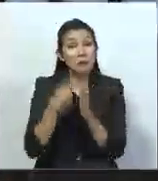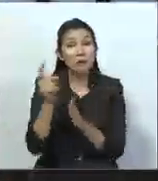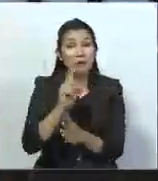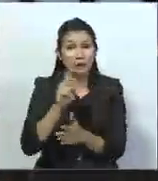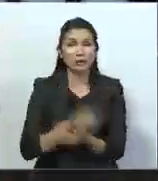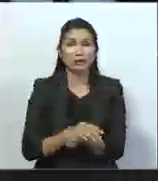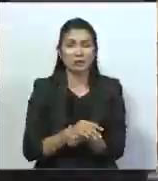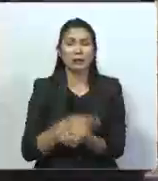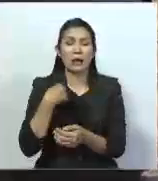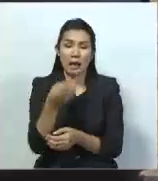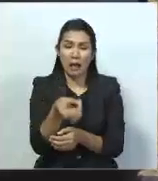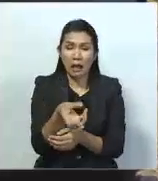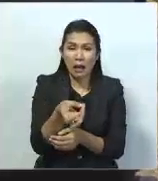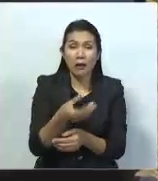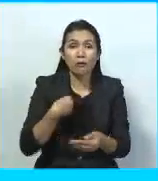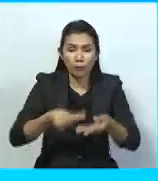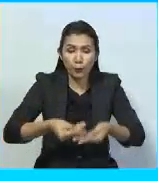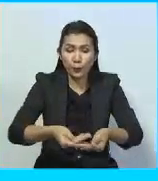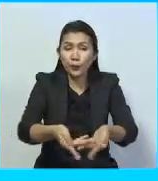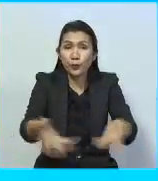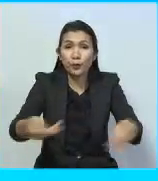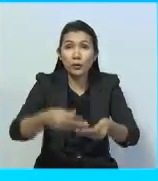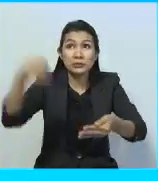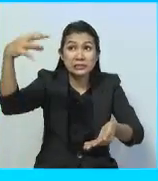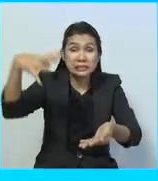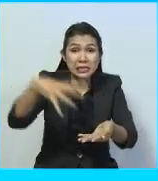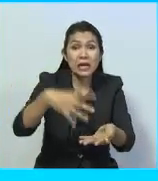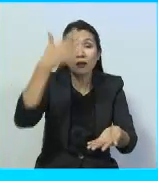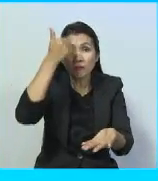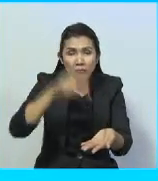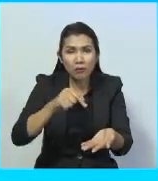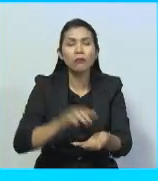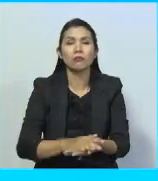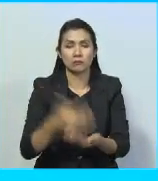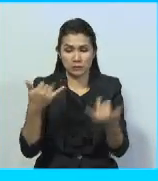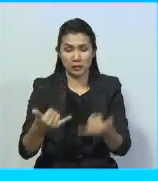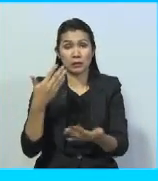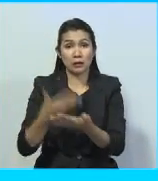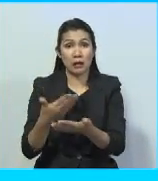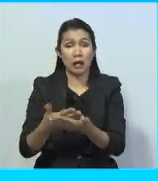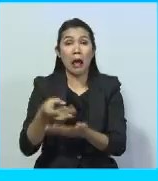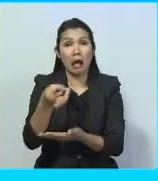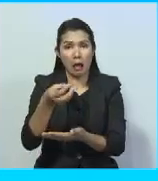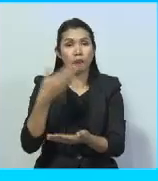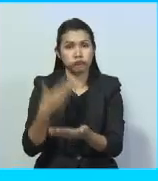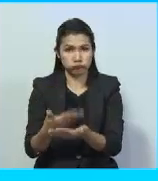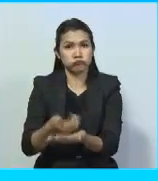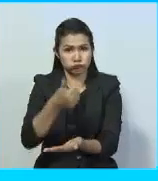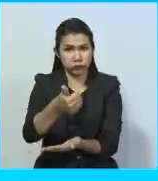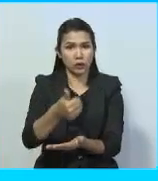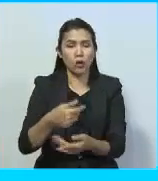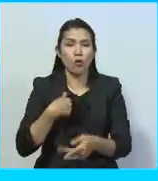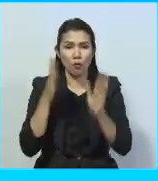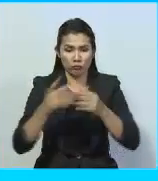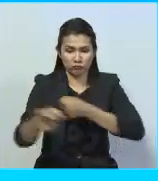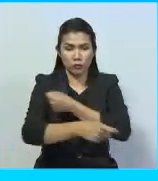ที่ทำให้มีการนำข้าวเปลือกออกมาตากอย่างต่อเนื่องเนี่ยนะคะก็เนื่องจากว่าราคาข้าวปีนี้ดีชาวนาก็เลย